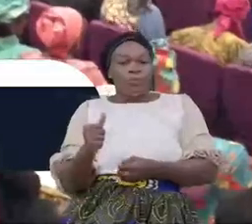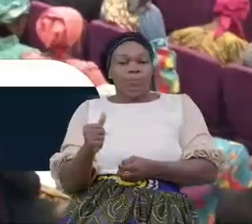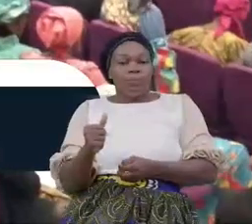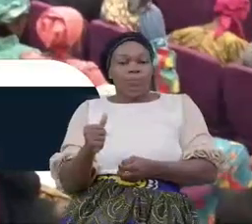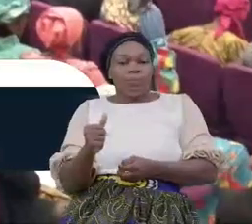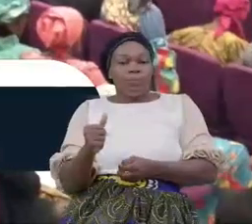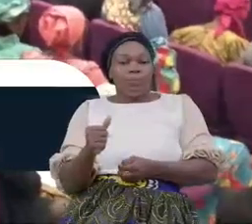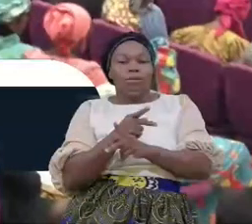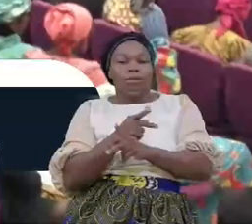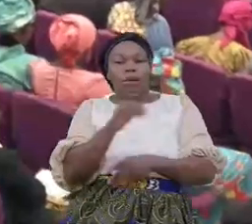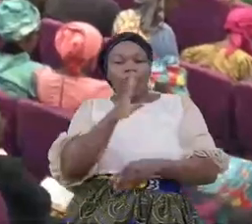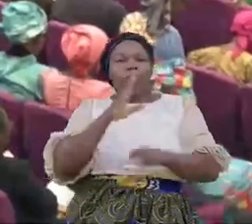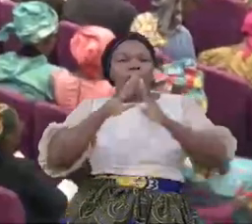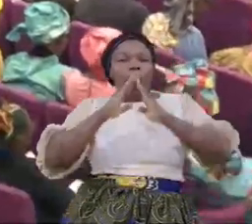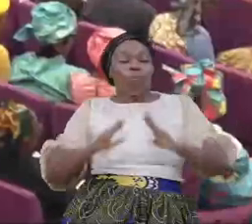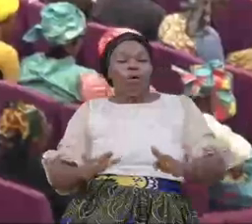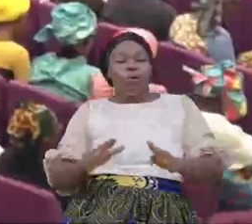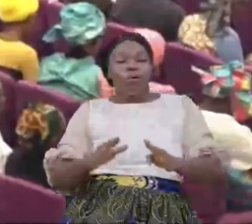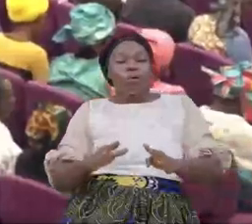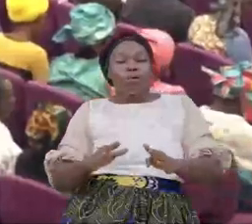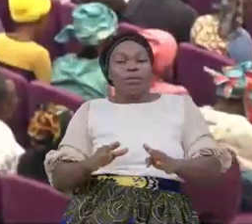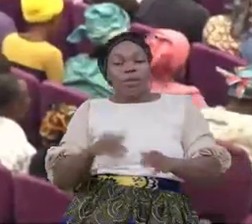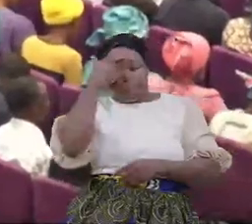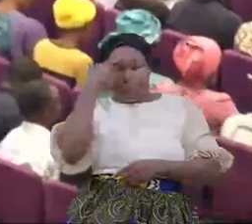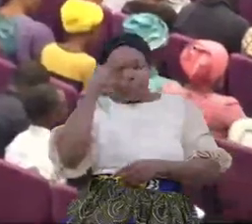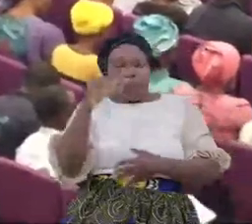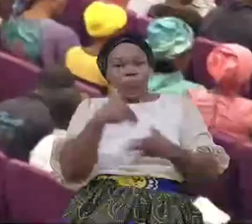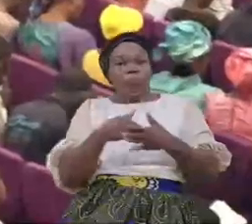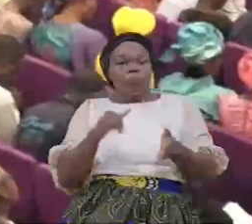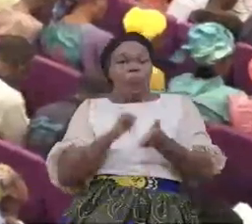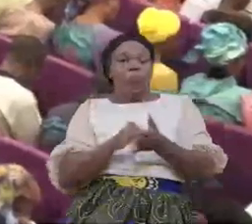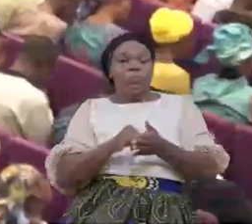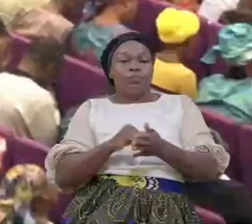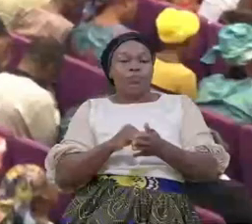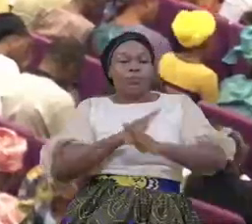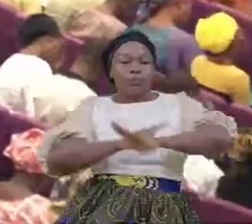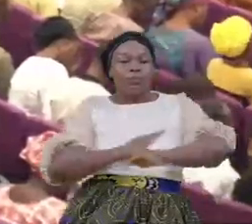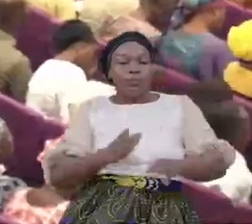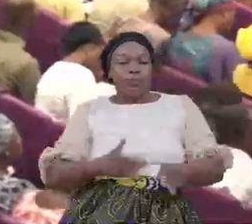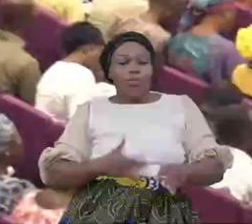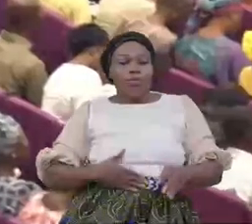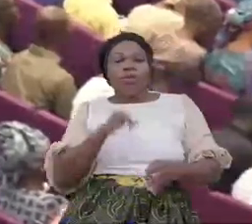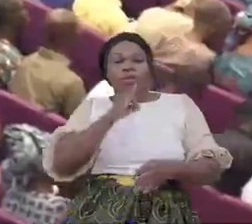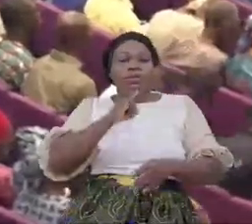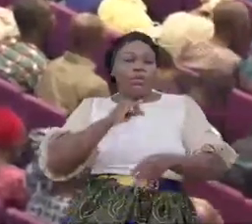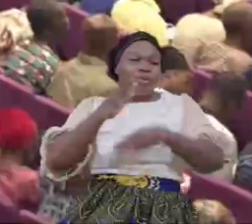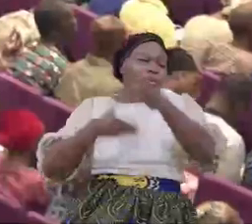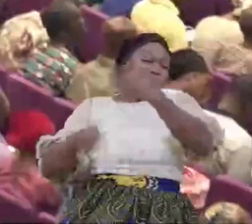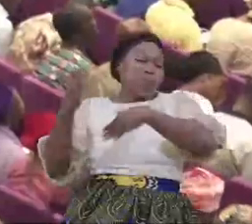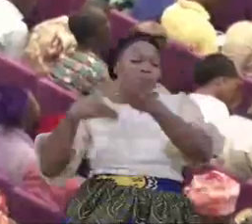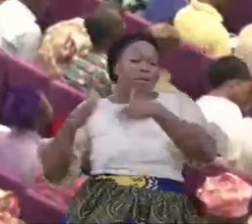7, 4. Et dis-lui, sois tranquille, ne crains rien. Après tout, cette infécondité est une affaire du